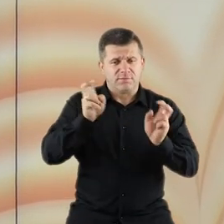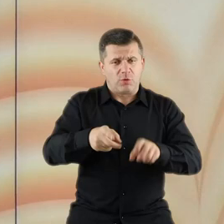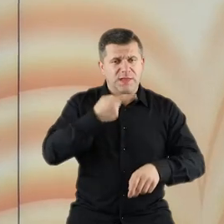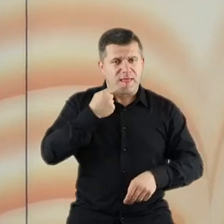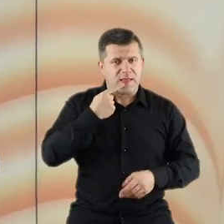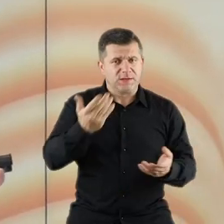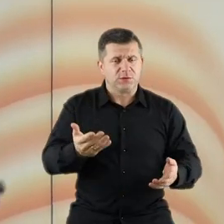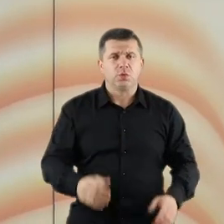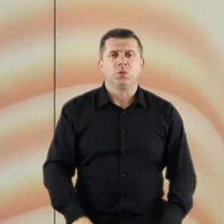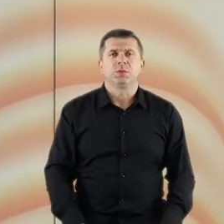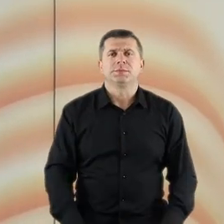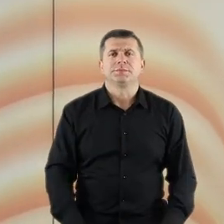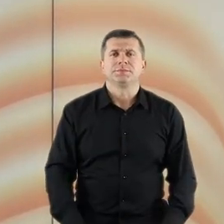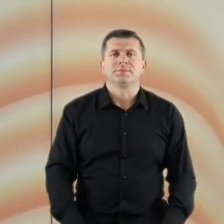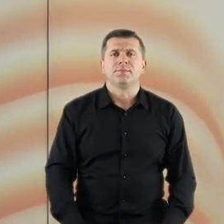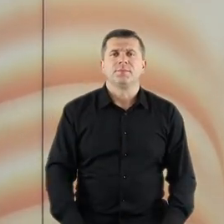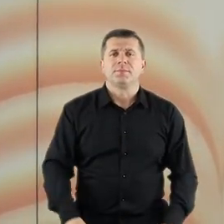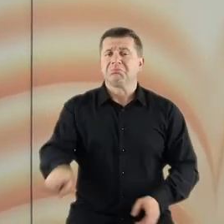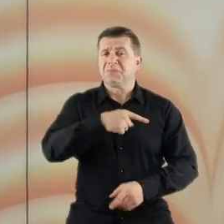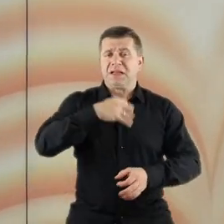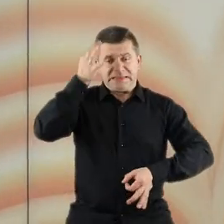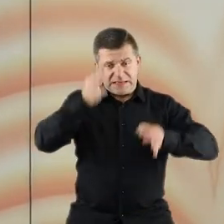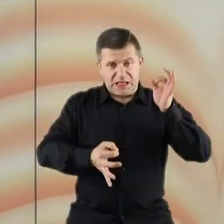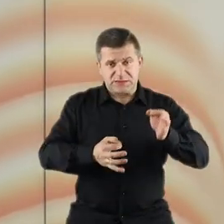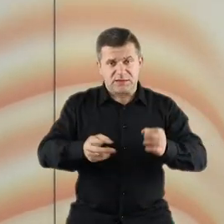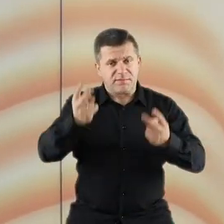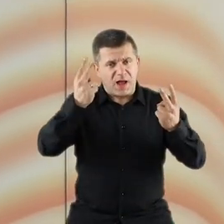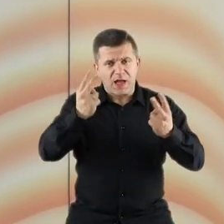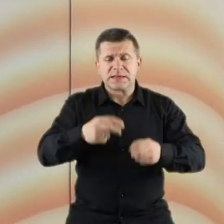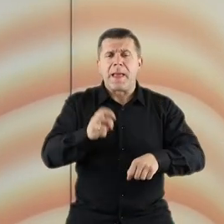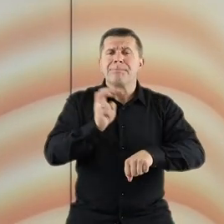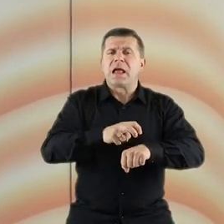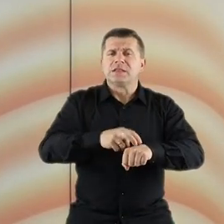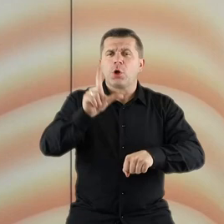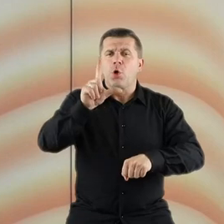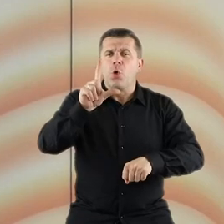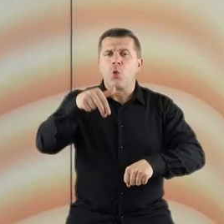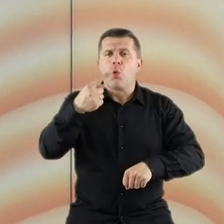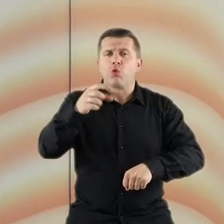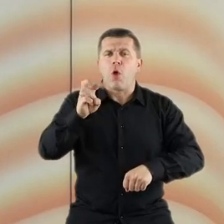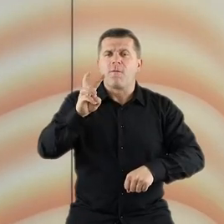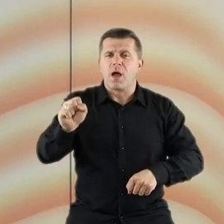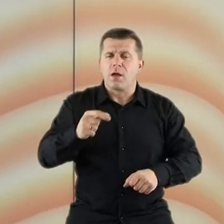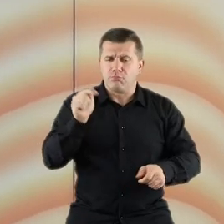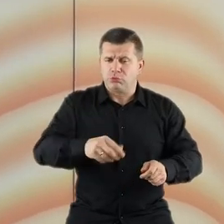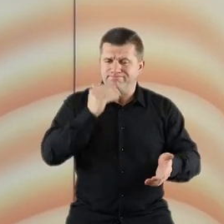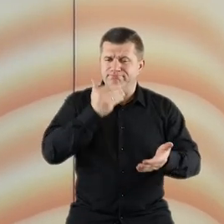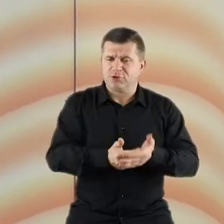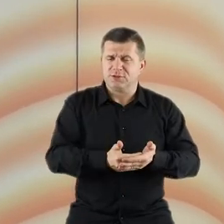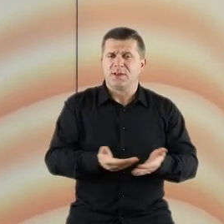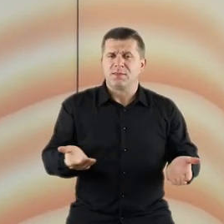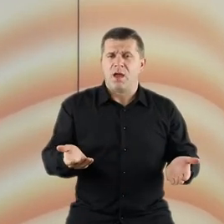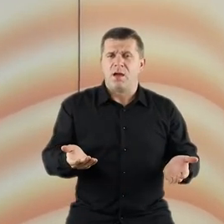języku kiedy zastanawiamy się nad istotą medycyny Ludowej musimy przyznać